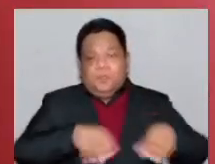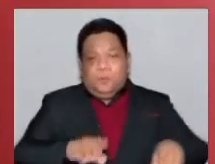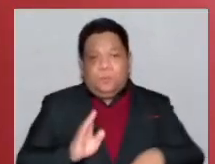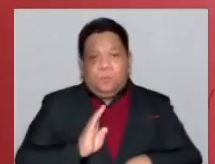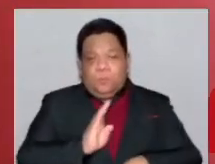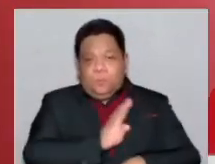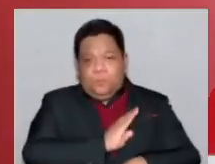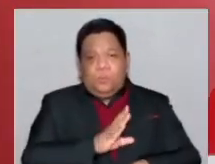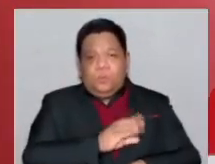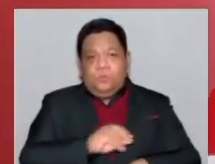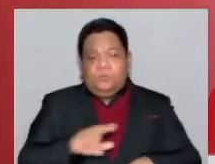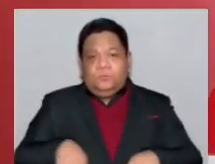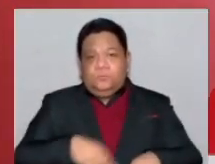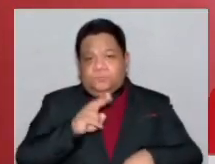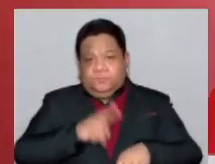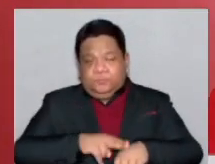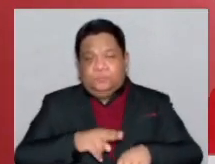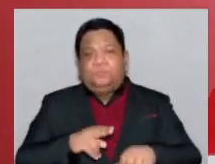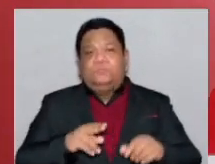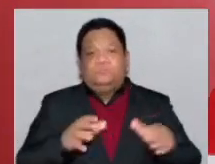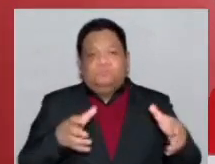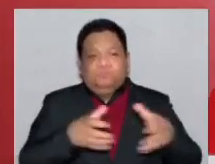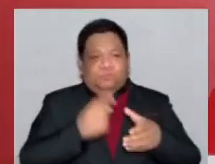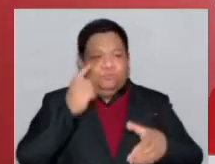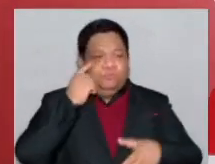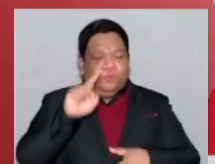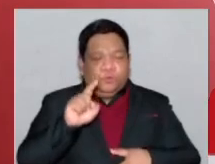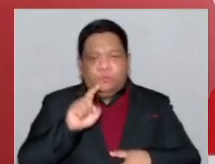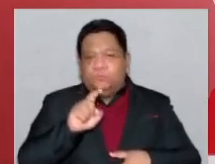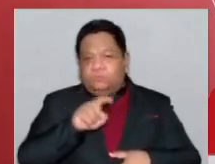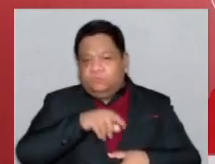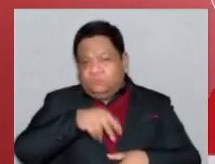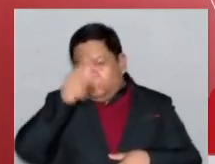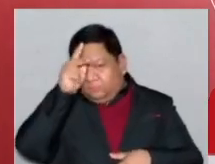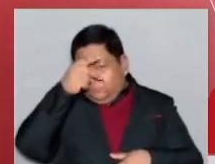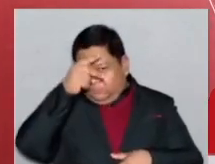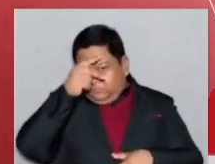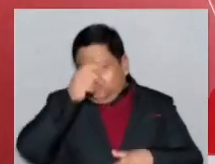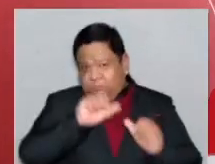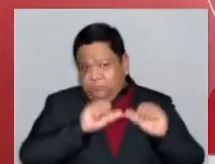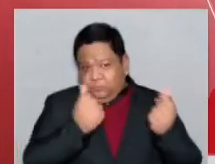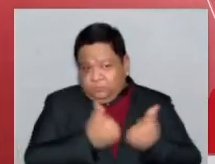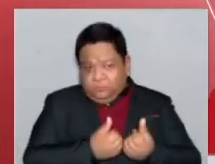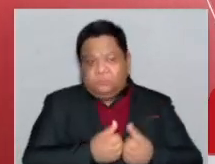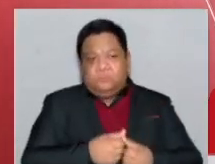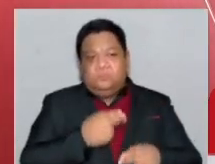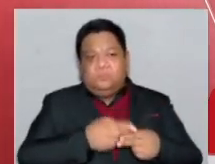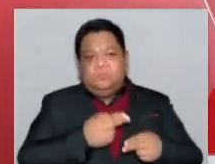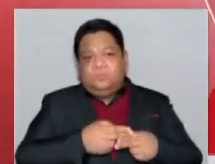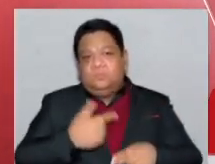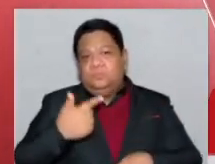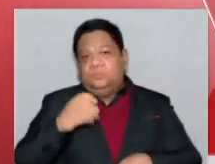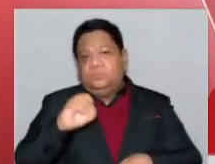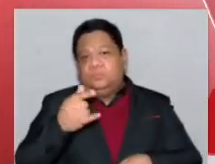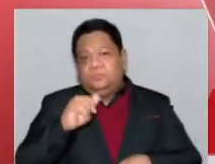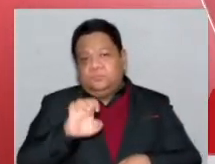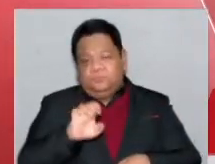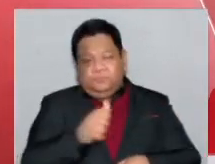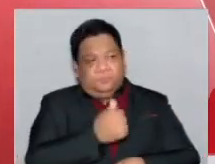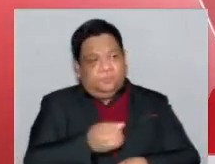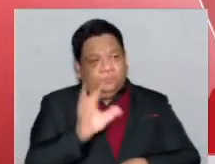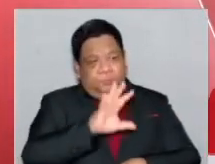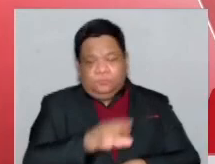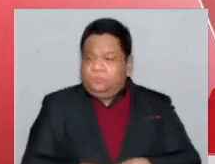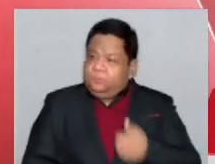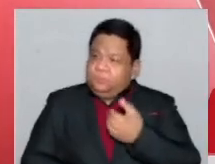Diego. Magandang umaga po, Ginoong San Diego. Magandang umaga sa iyo at magandang umaga rin sa lahat na iyo. Tagasubaybay. Okay,